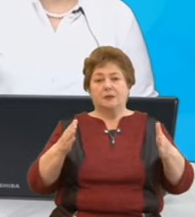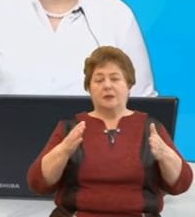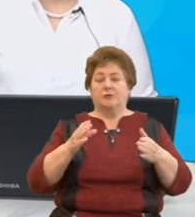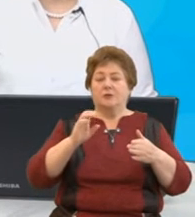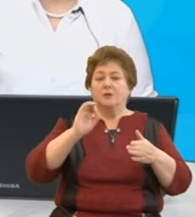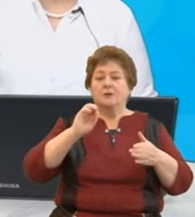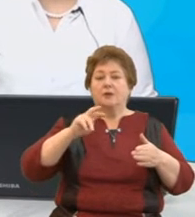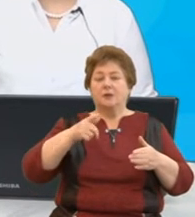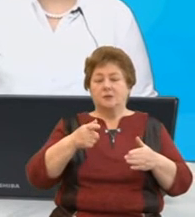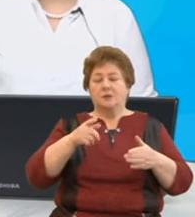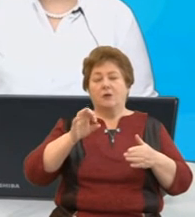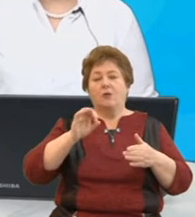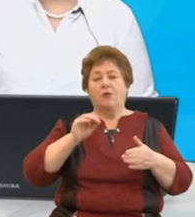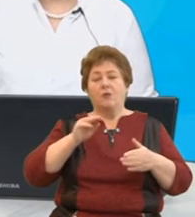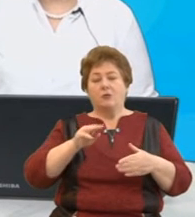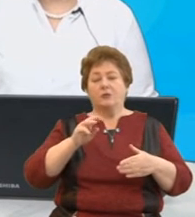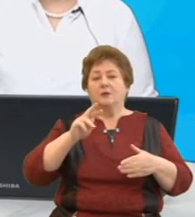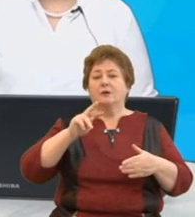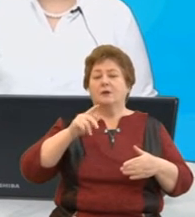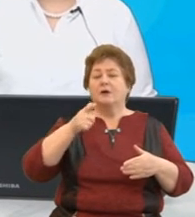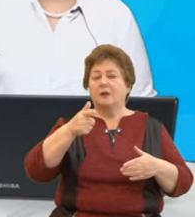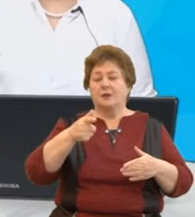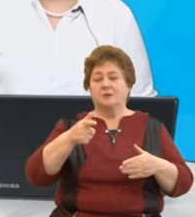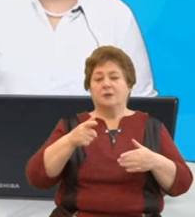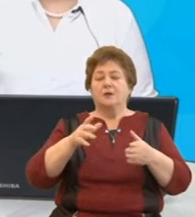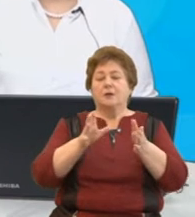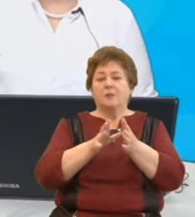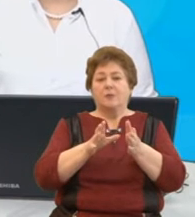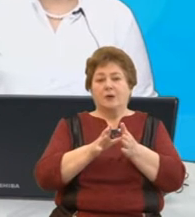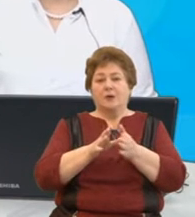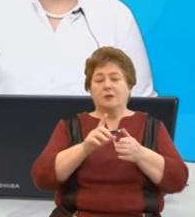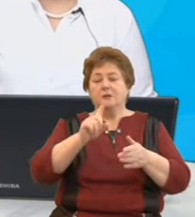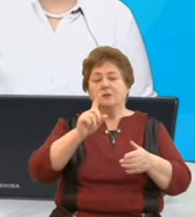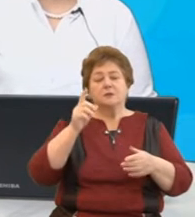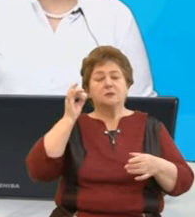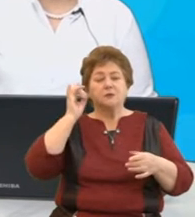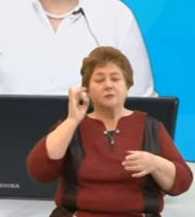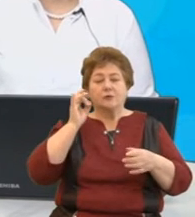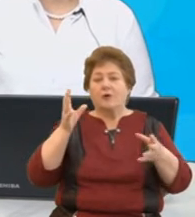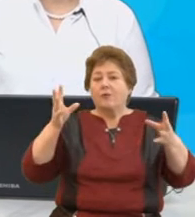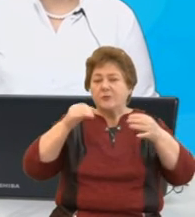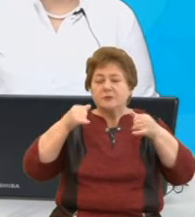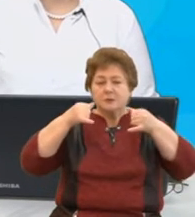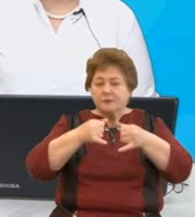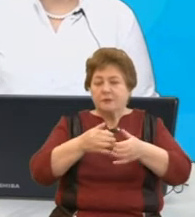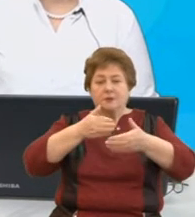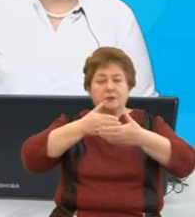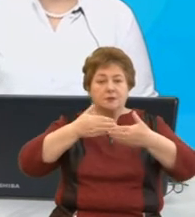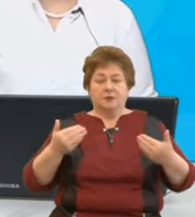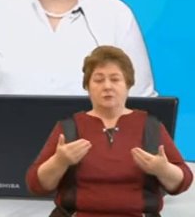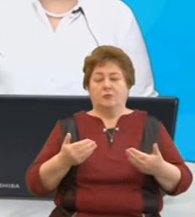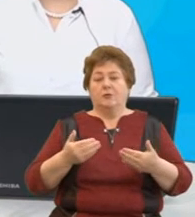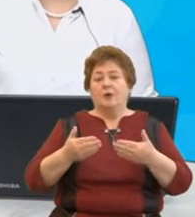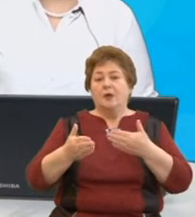согласны а ты классно они помогают звуком не сливаться в словах а